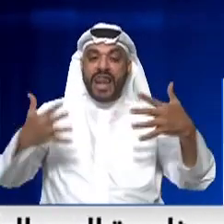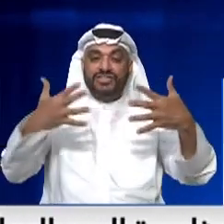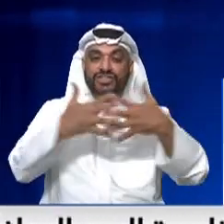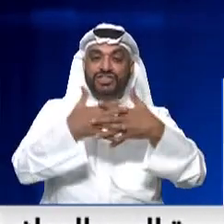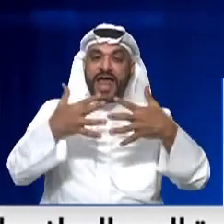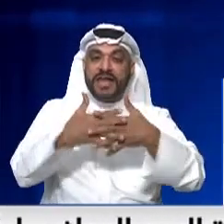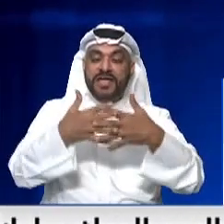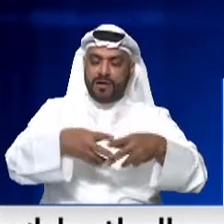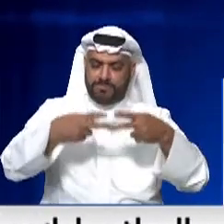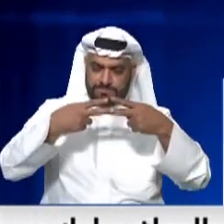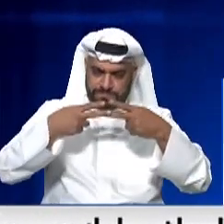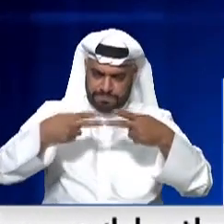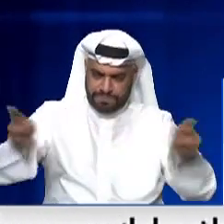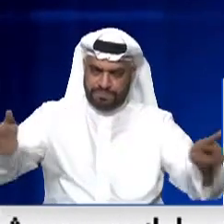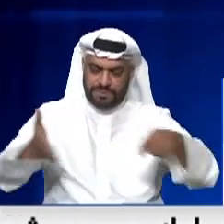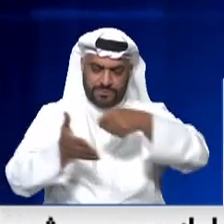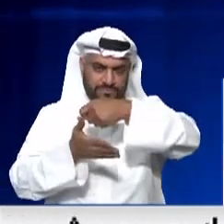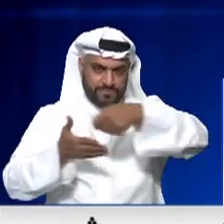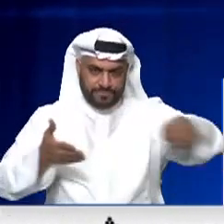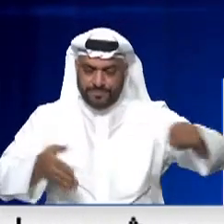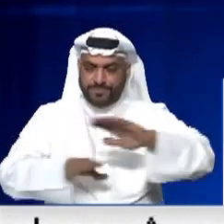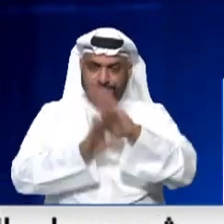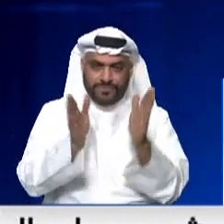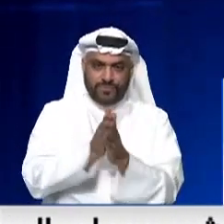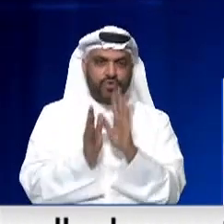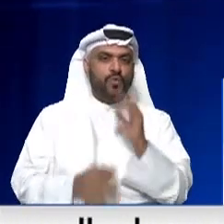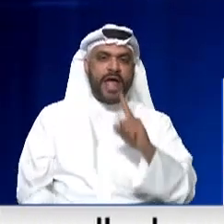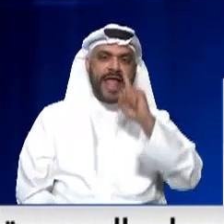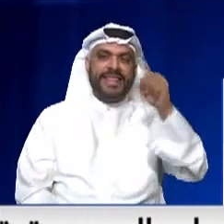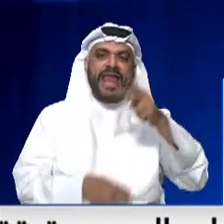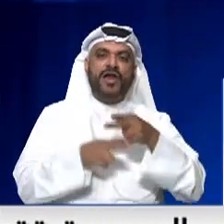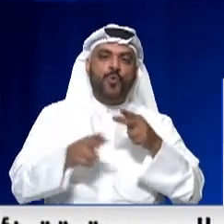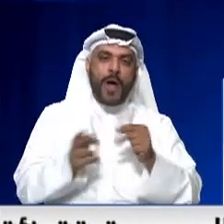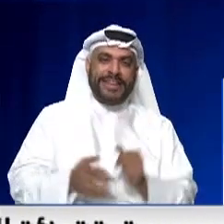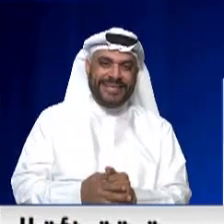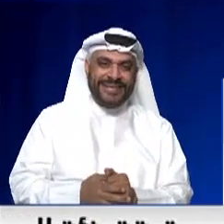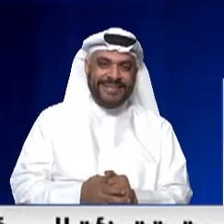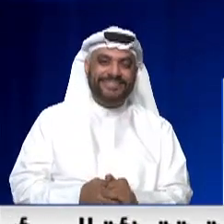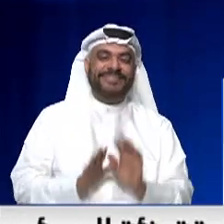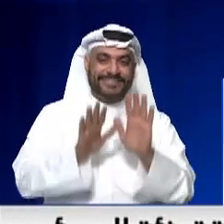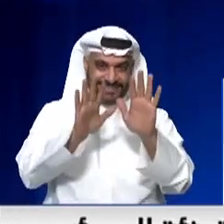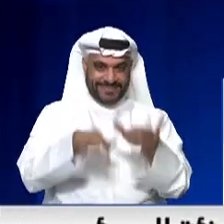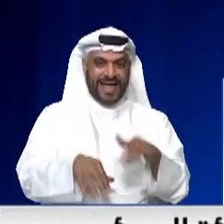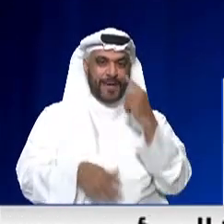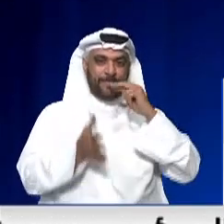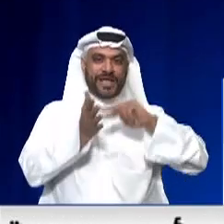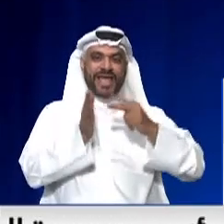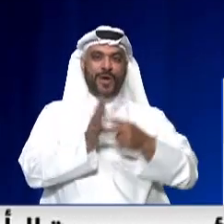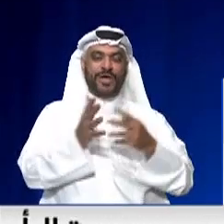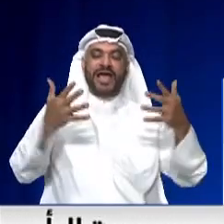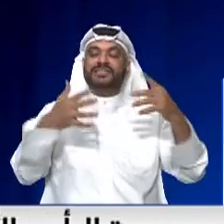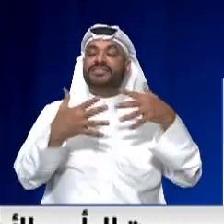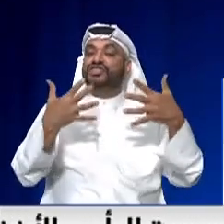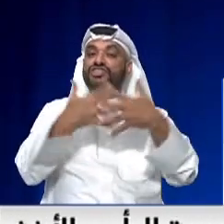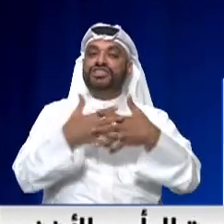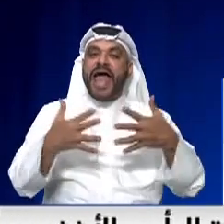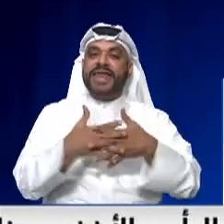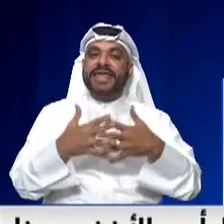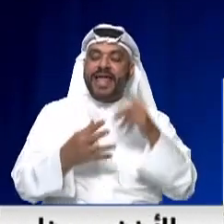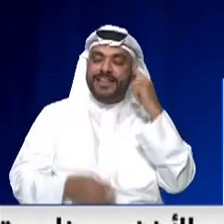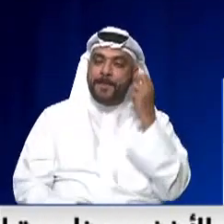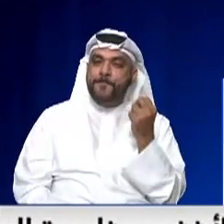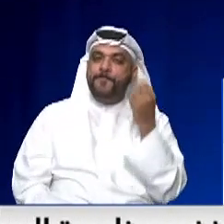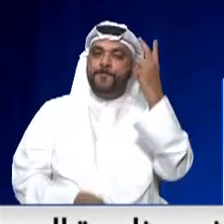إصدارا للصكوك بالدينار الكويتي. تم إصدار شهادات الصكوك الائتمانية من قبل شركة مشاريع الكويت للصكوك